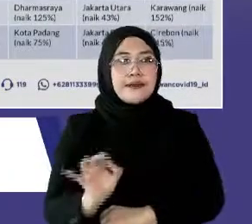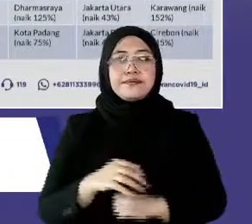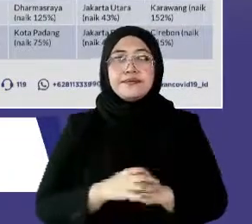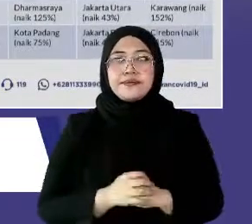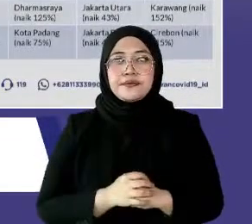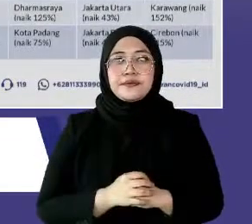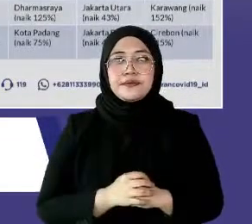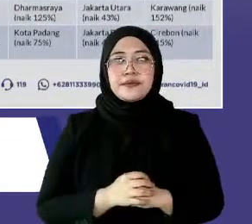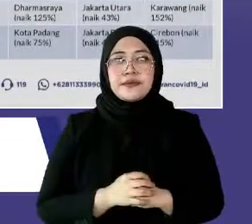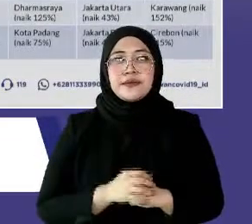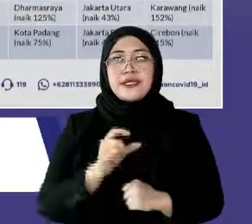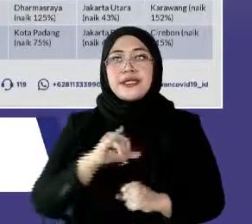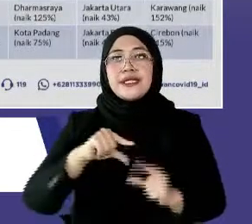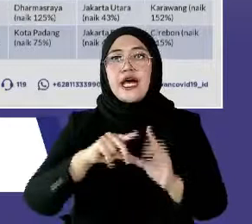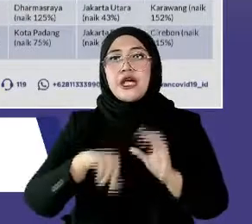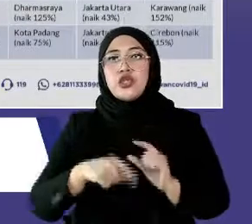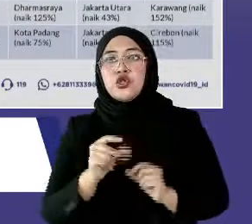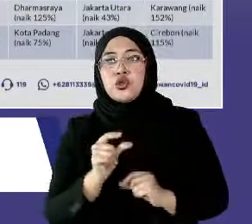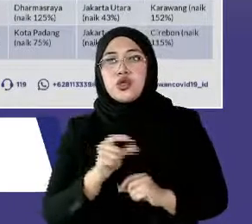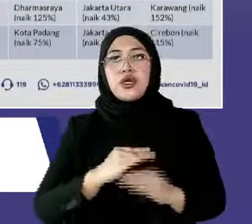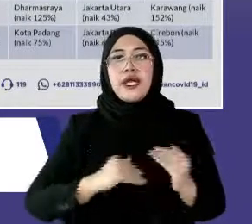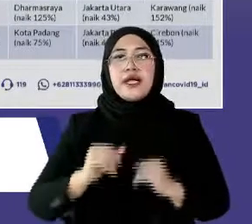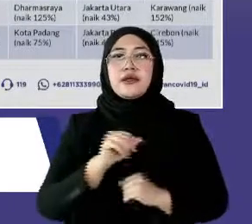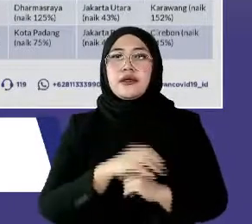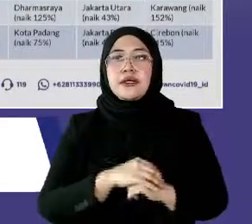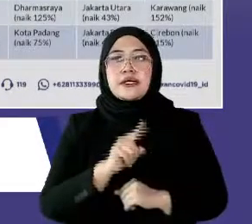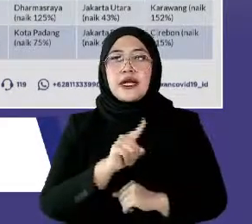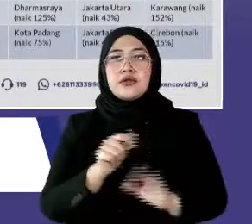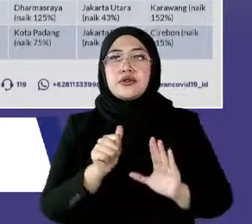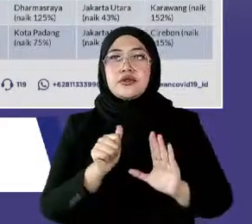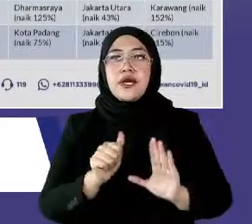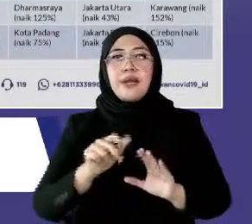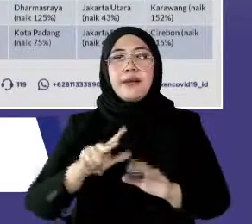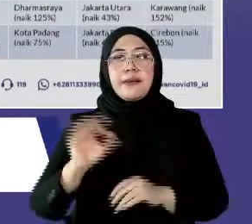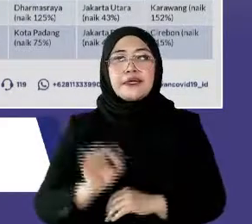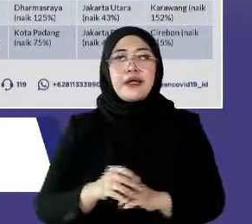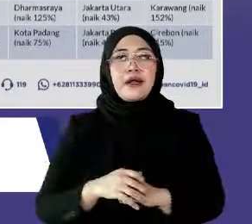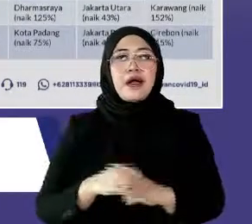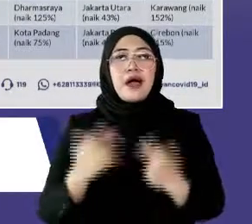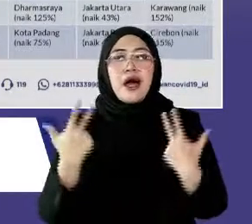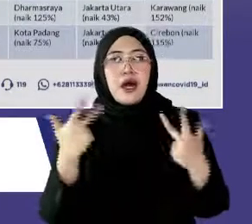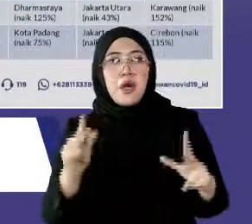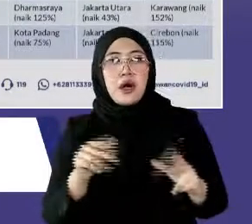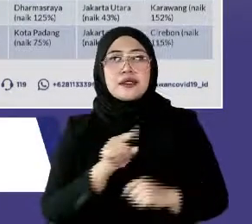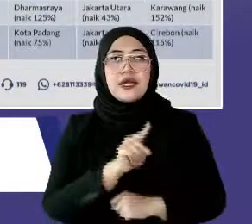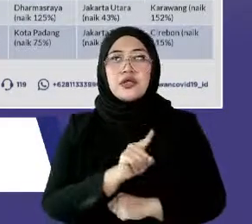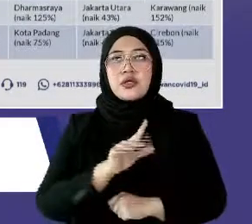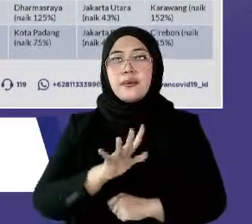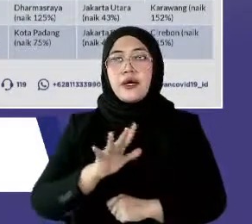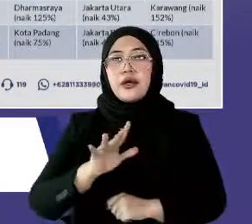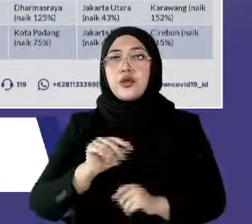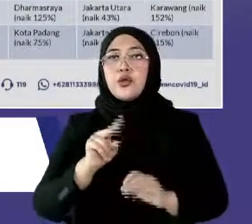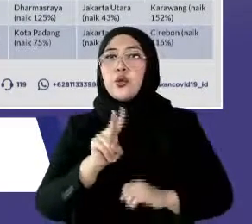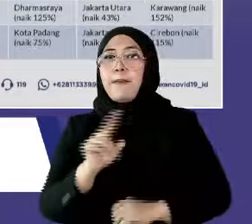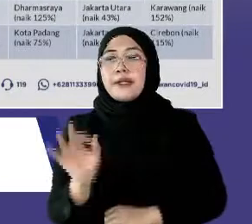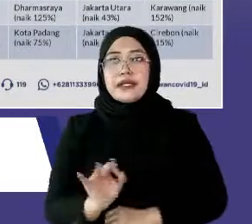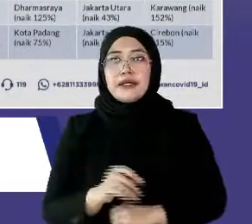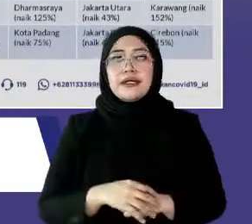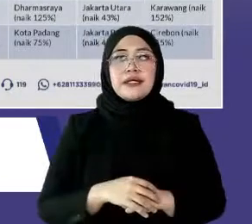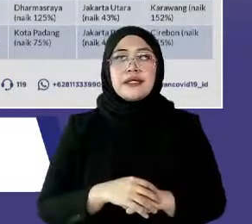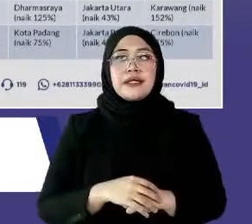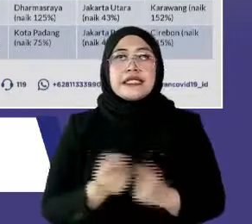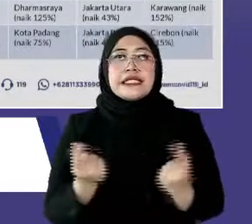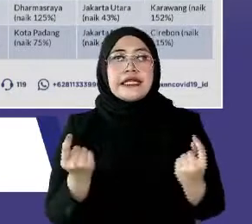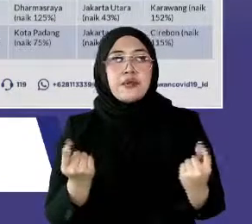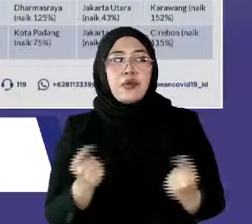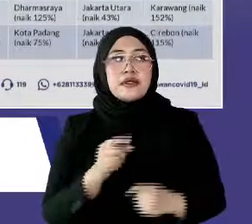selanjutnya Cianjur naik 188 persen Karawang naik 152 persen dan Cirebon